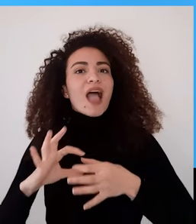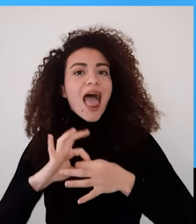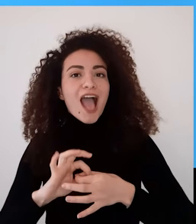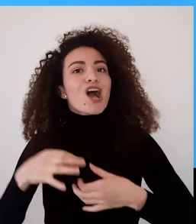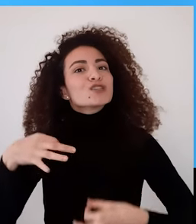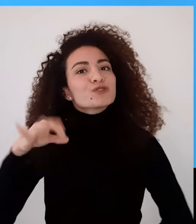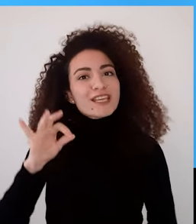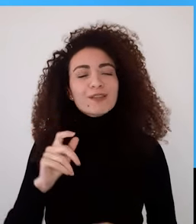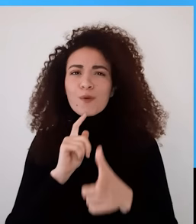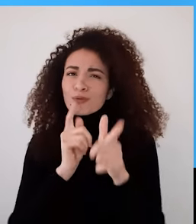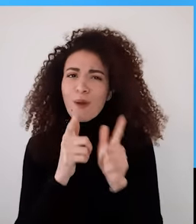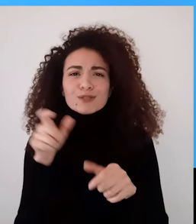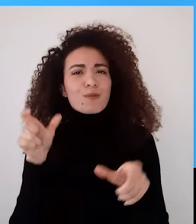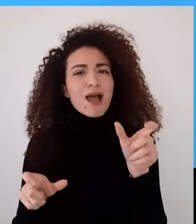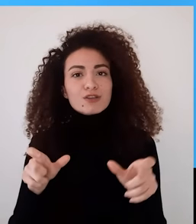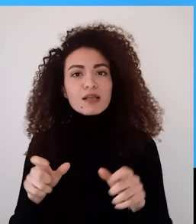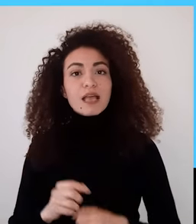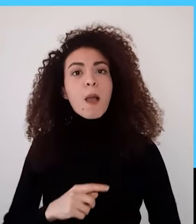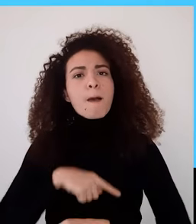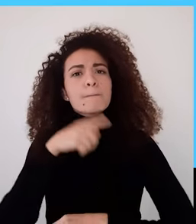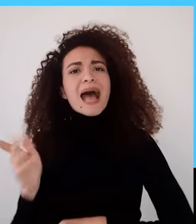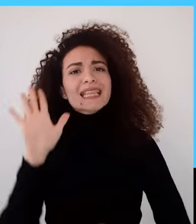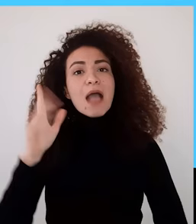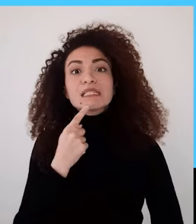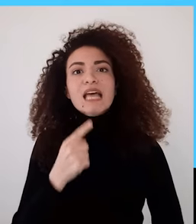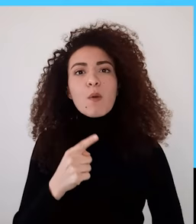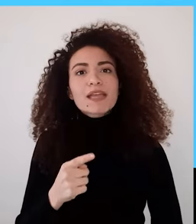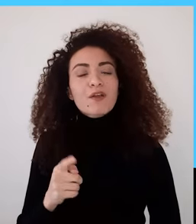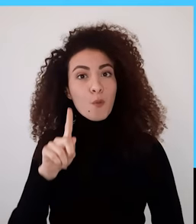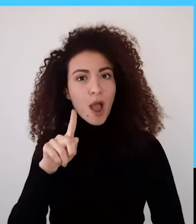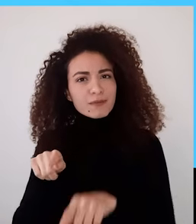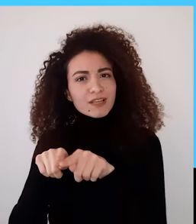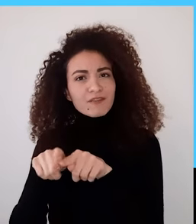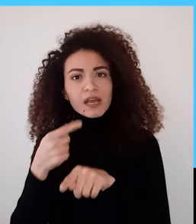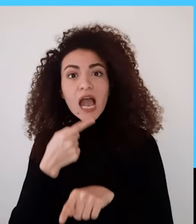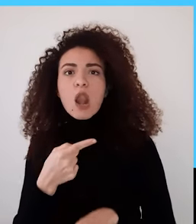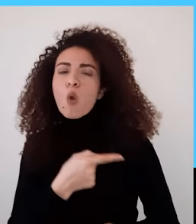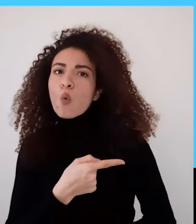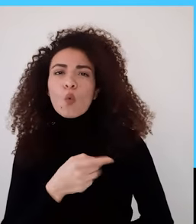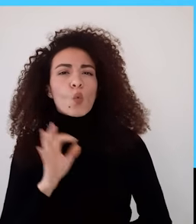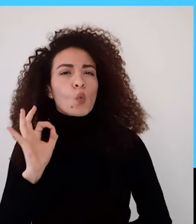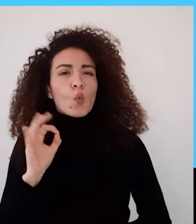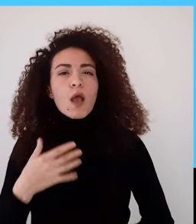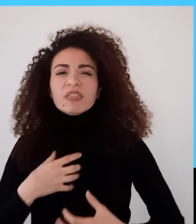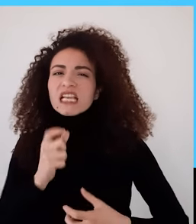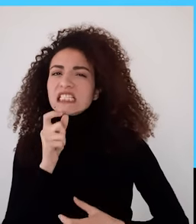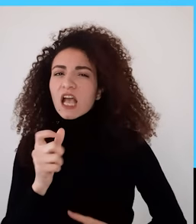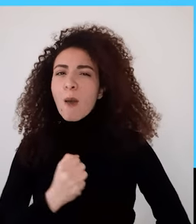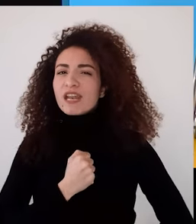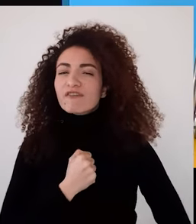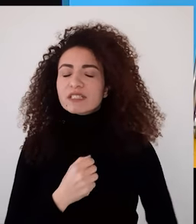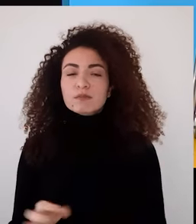صداقات ولتشعر براحة أكثر بالتحدث مع الآخرين. بعد 5 سنوات وصف أحد أصدقائها كصاحب ثقة بالنفس